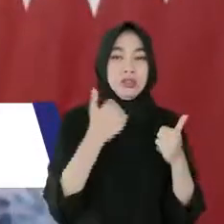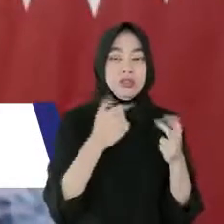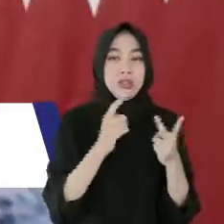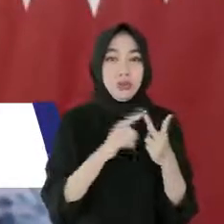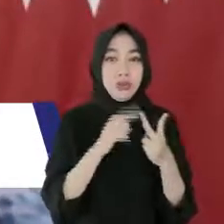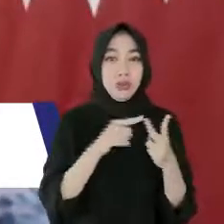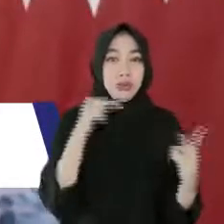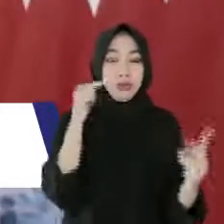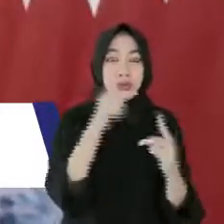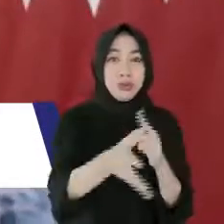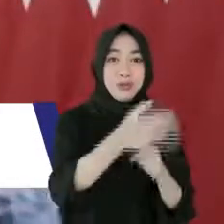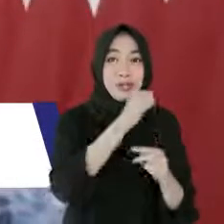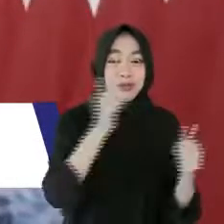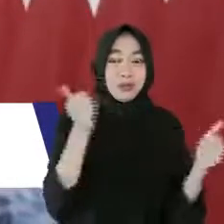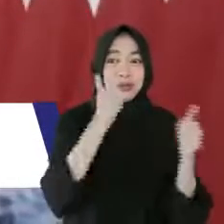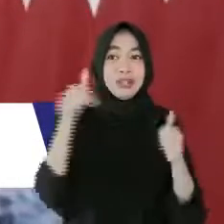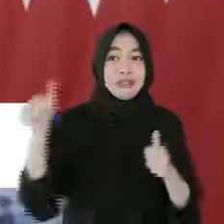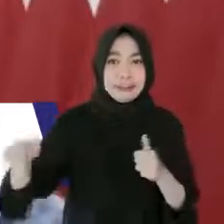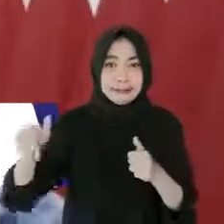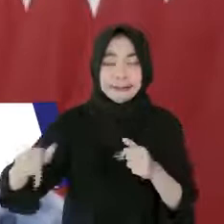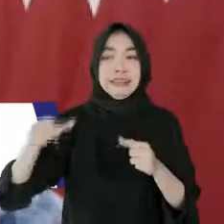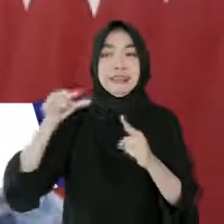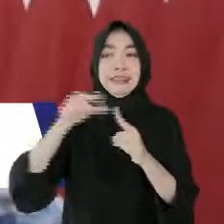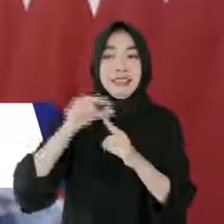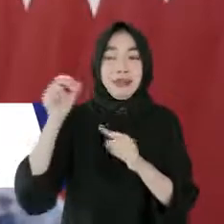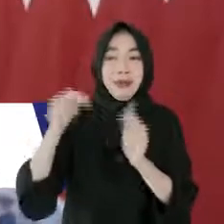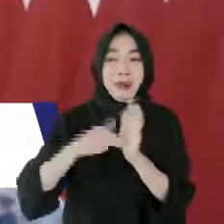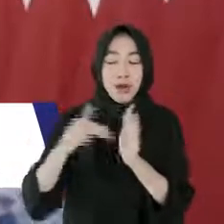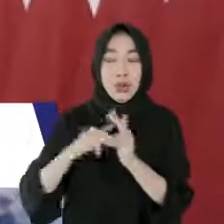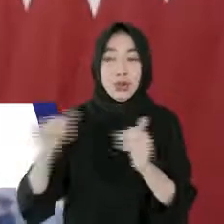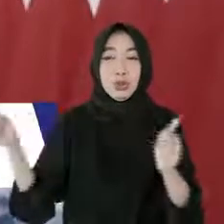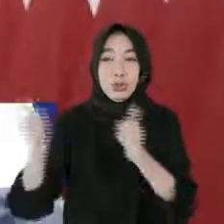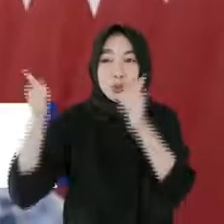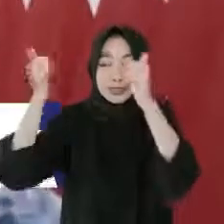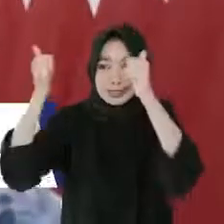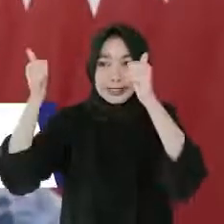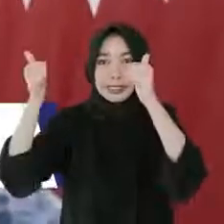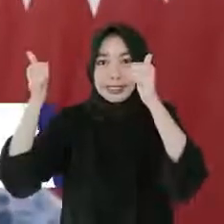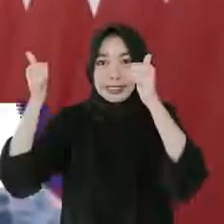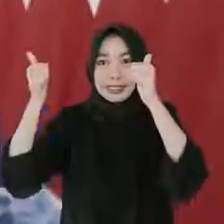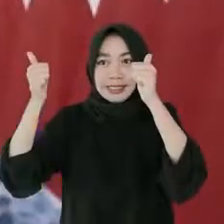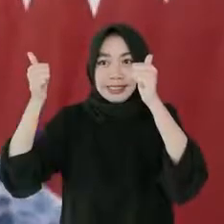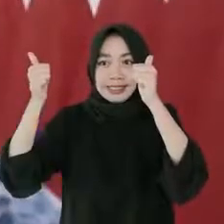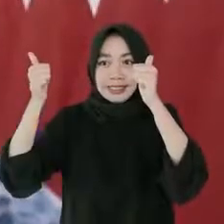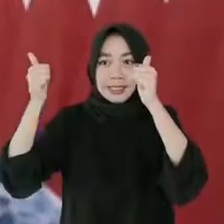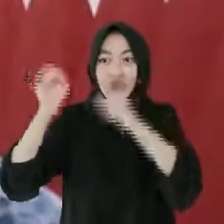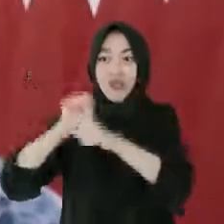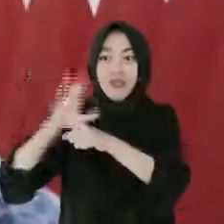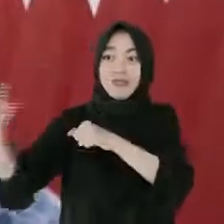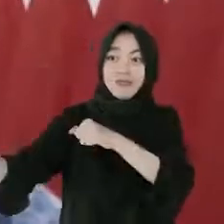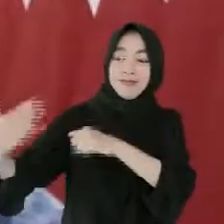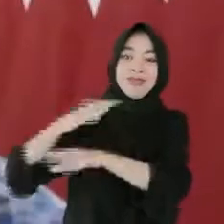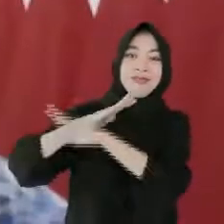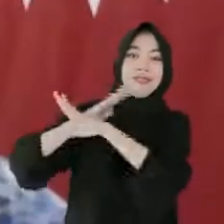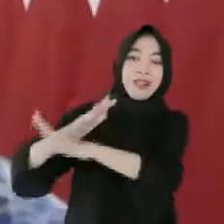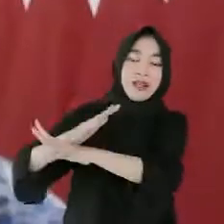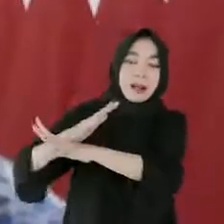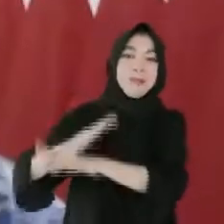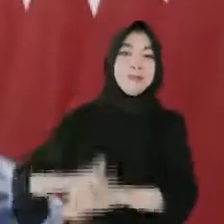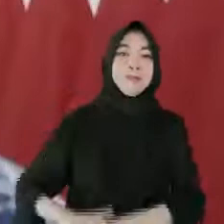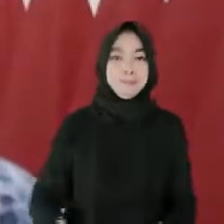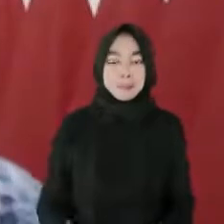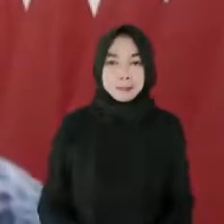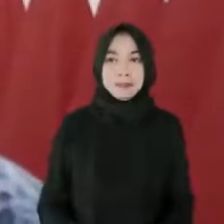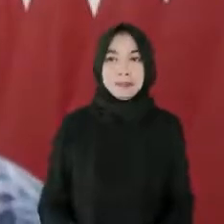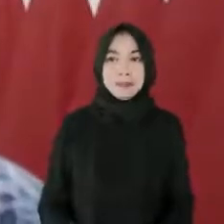sukses prestasi untuk pohon ini juga tambahin satu ya sukses pencegahan penularan covert 19